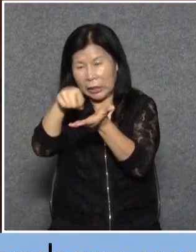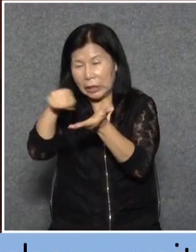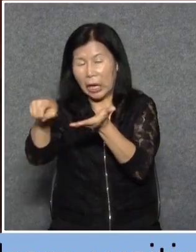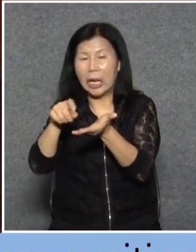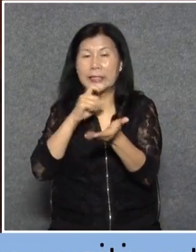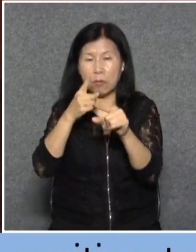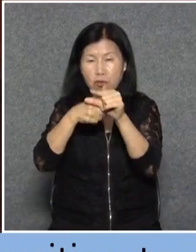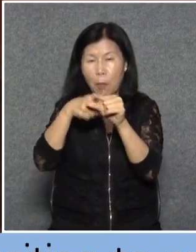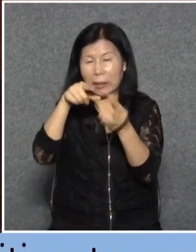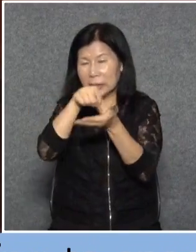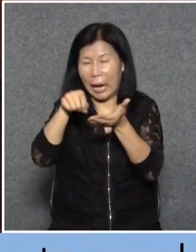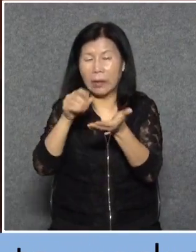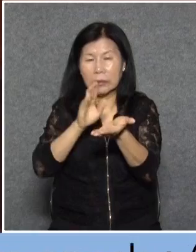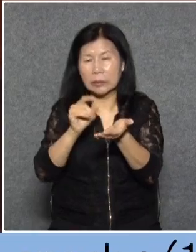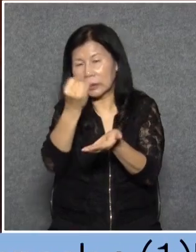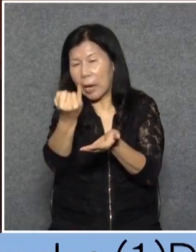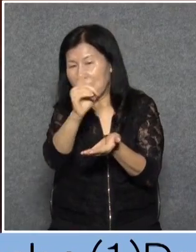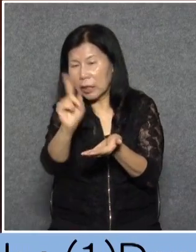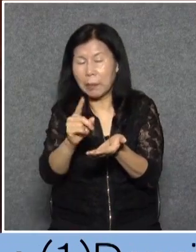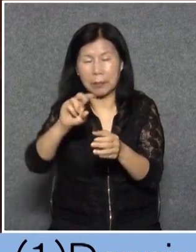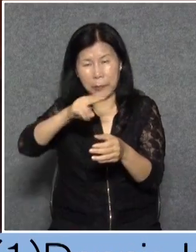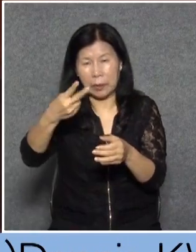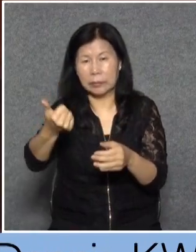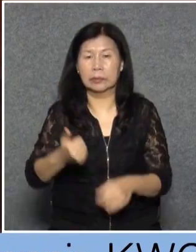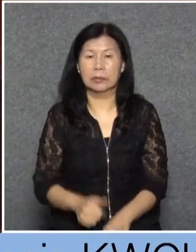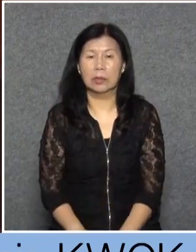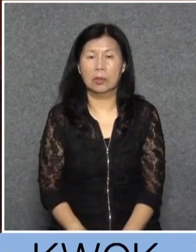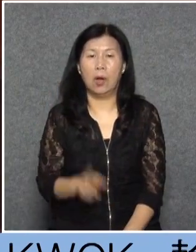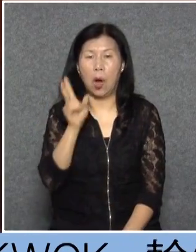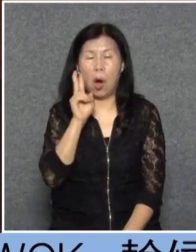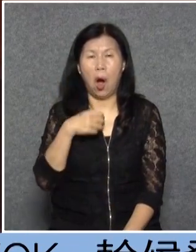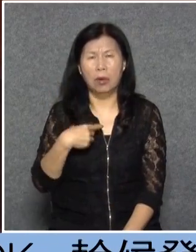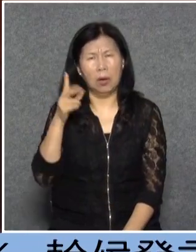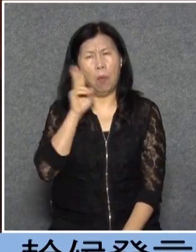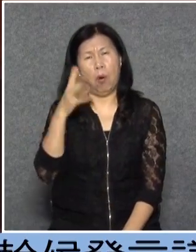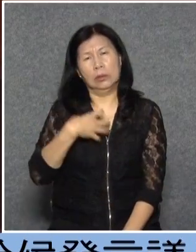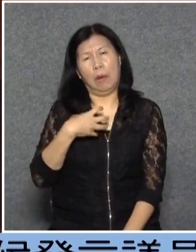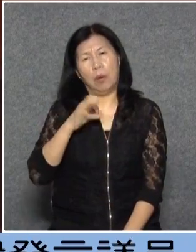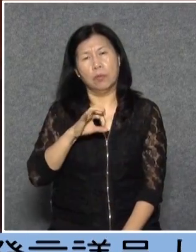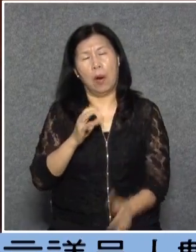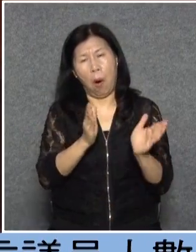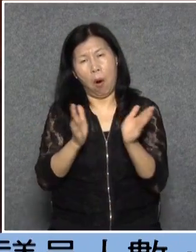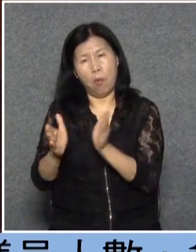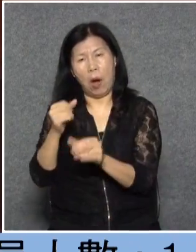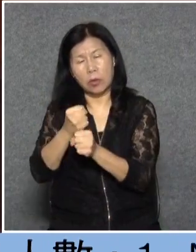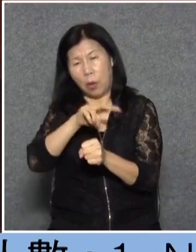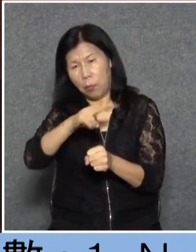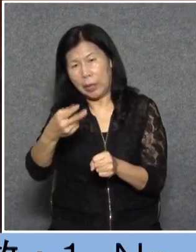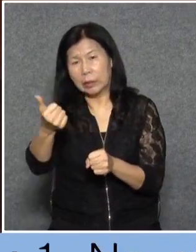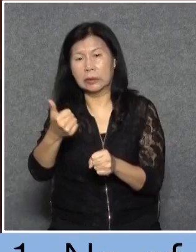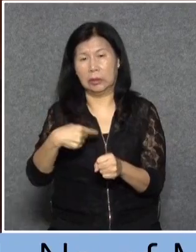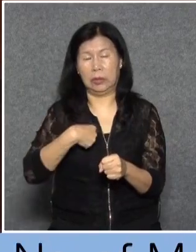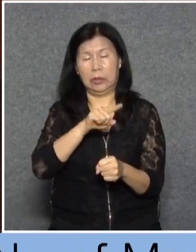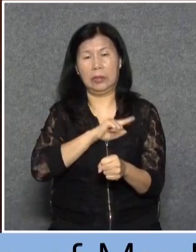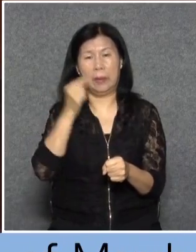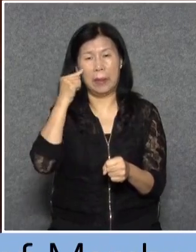咪？咁但係我都唔覺得你從善如流嘅意思就係話，就頭先我講個觀點，唔